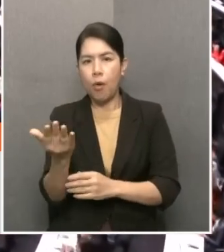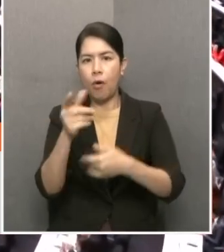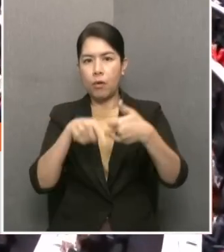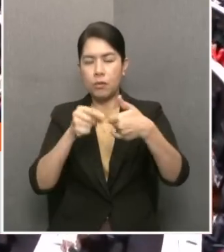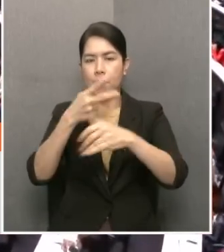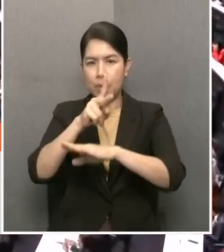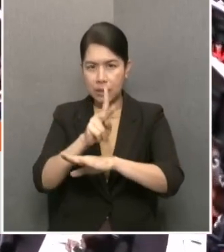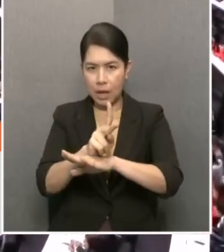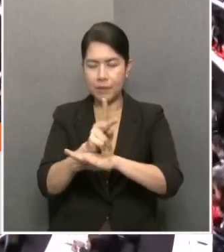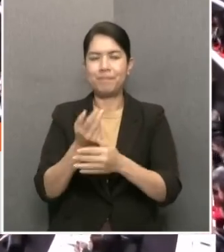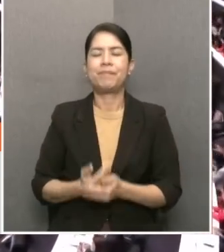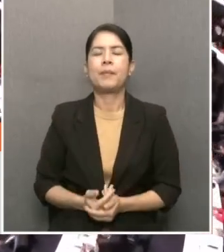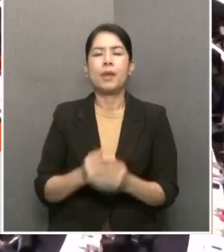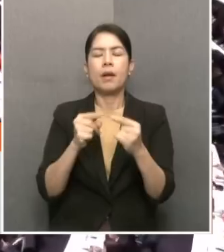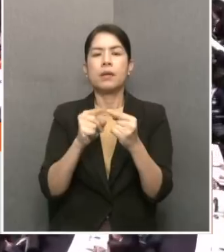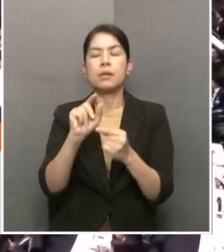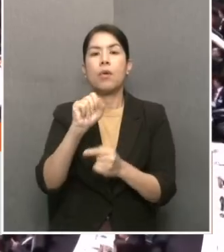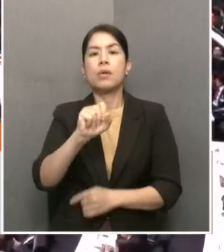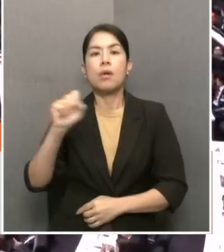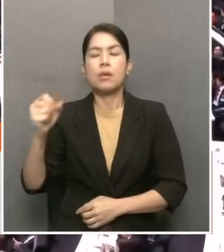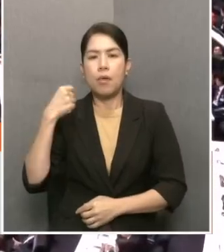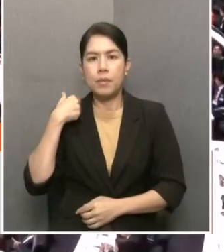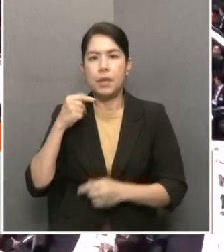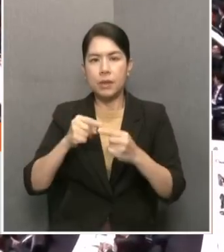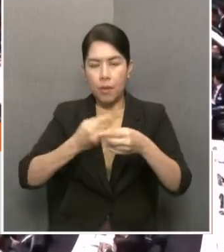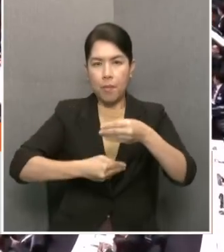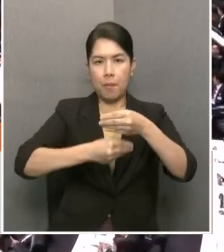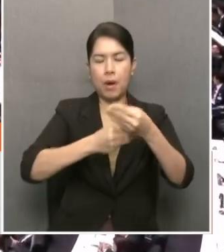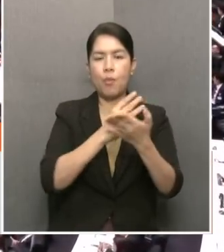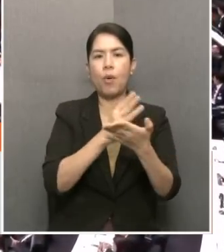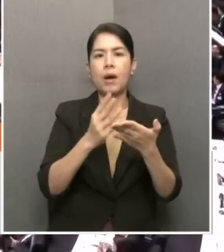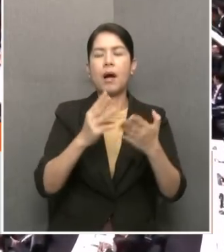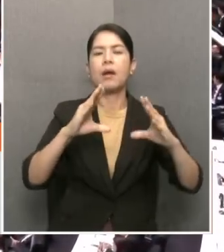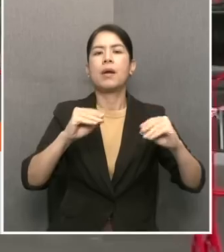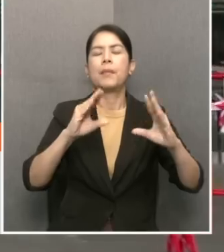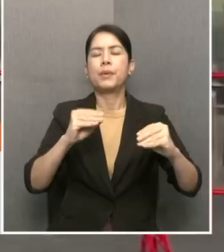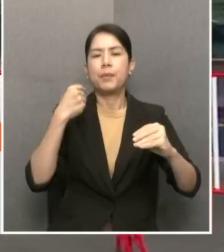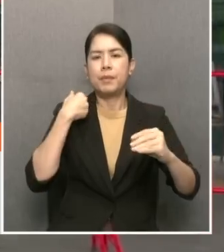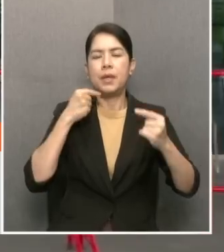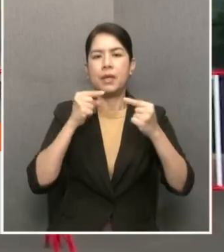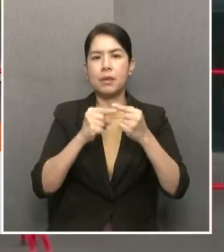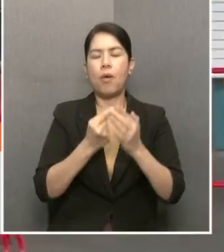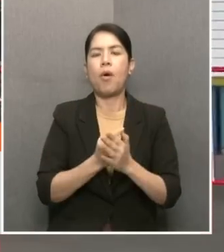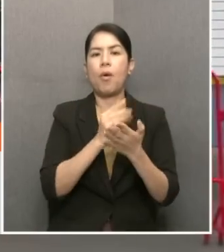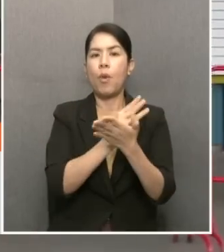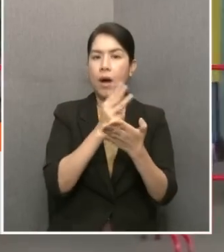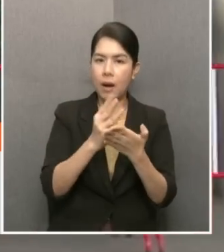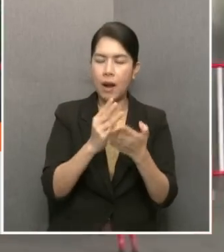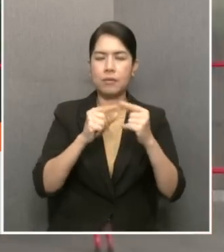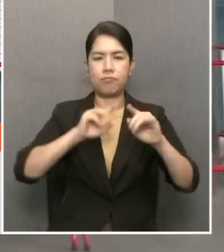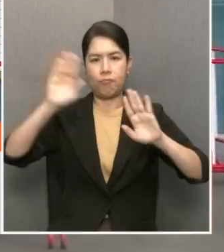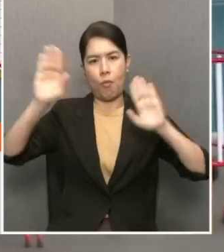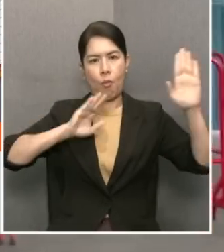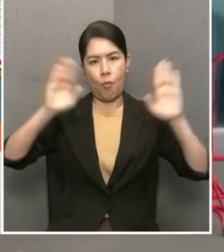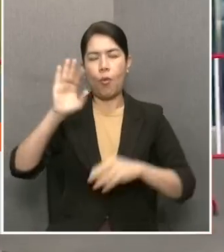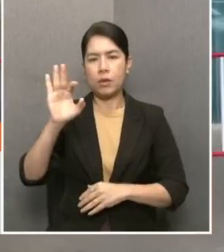คุณวันรมูฮัมหมัดนมทาสั่งบรรจุวาระการประชุมของรัฐสภาเพื่อที่จะโหวตเลือกนายกรัฐมนตรีก่อนนะคะแล้วก็